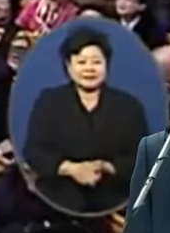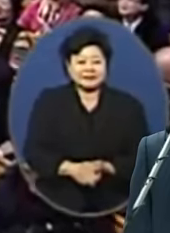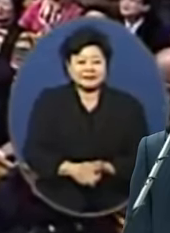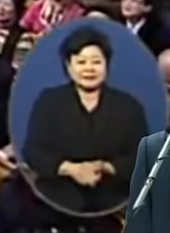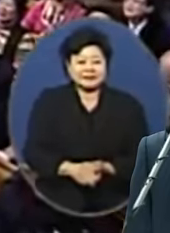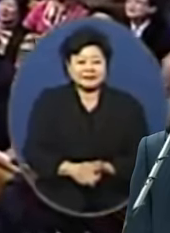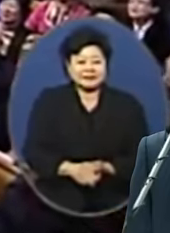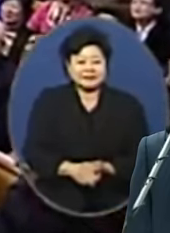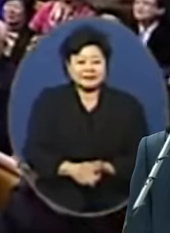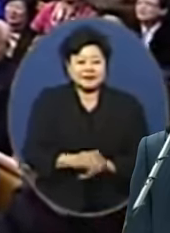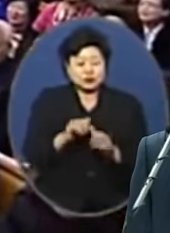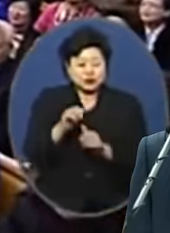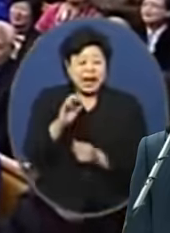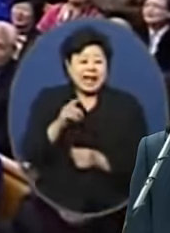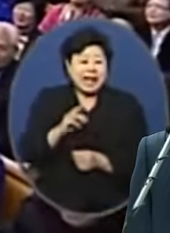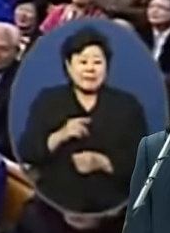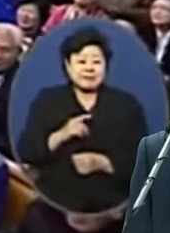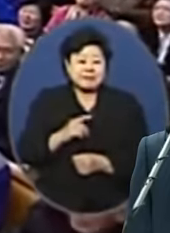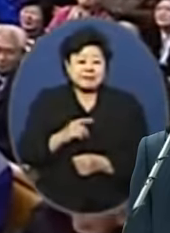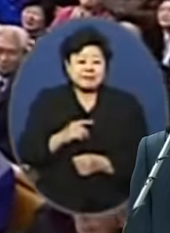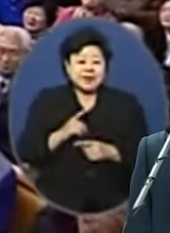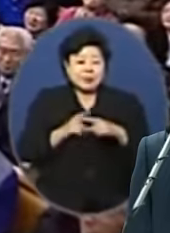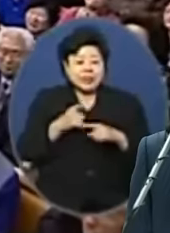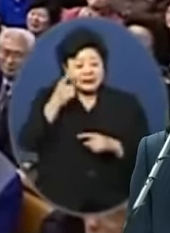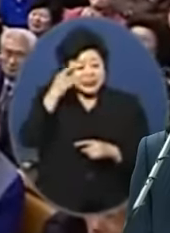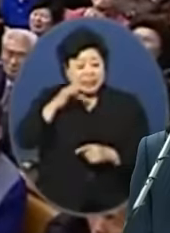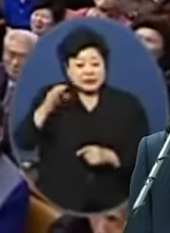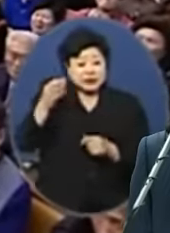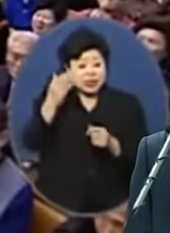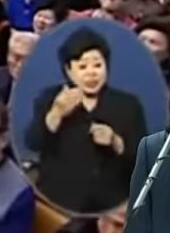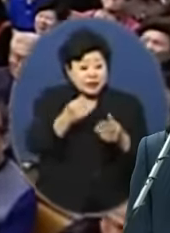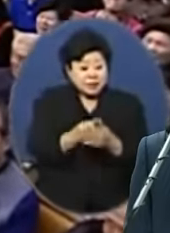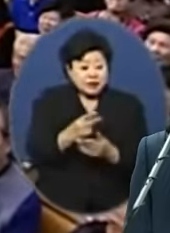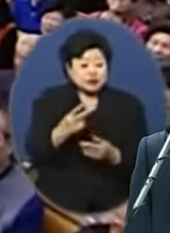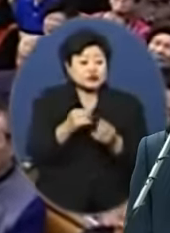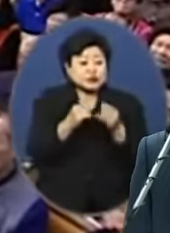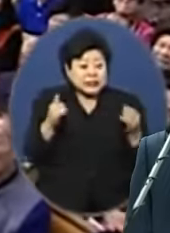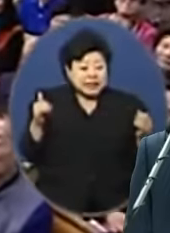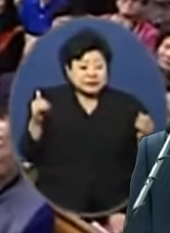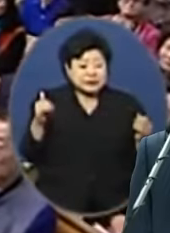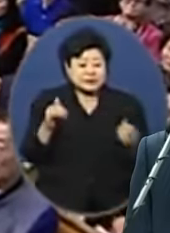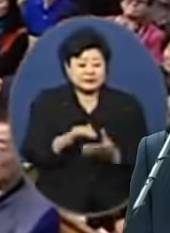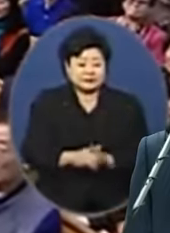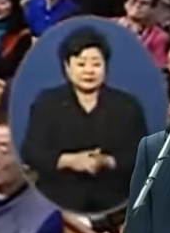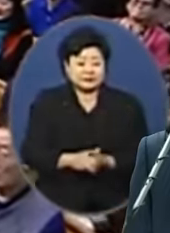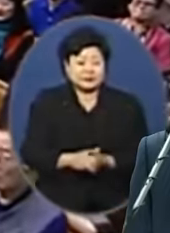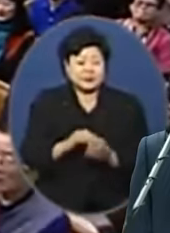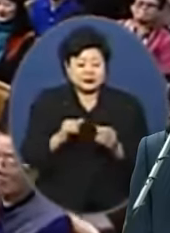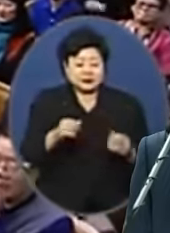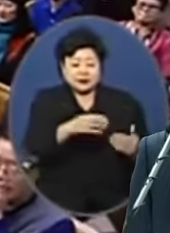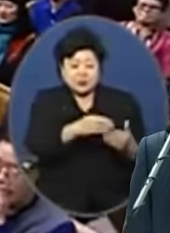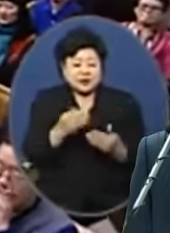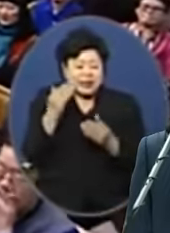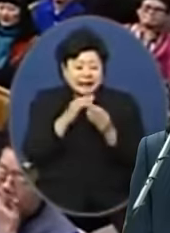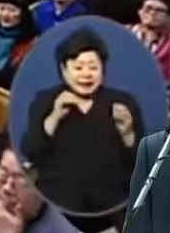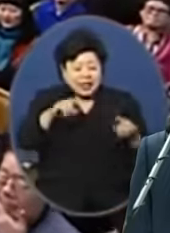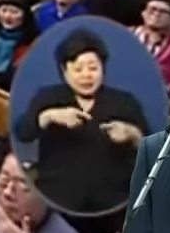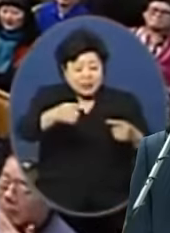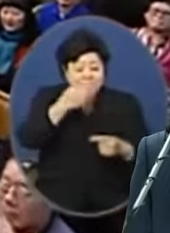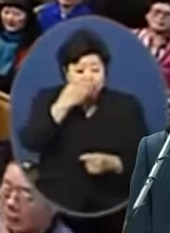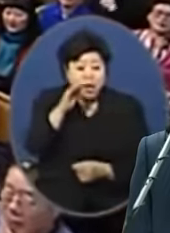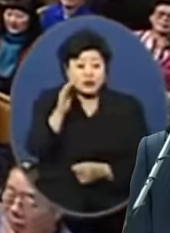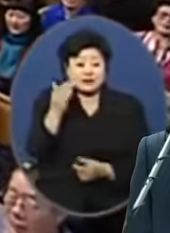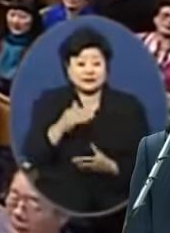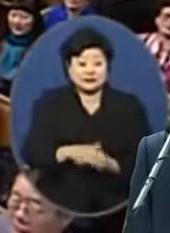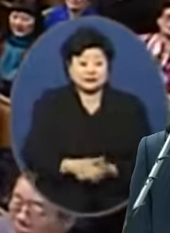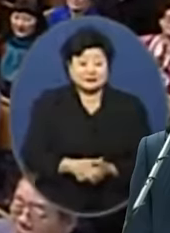이렇게 여호수아와 갈렙이 긍정적으로 시인한 결과로 이 두 사람은 백성들을 데리고 가나안 땅에 들어갈 수 있었던